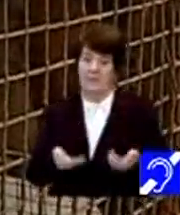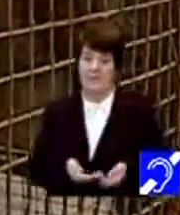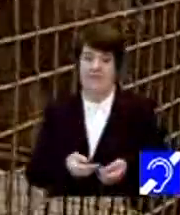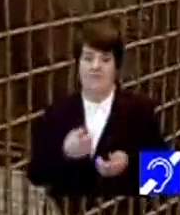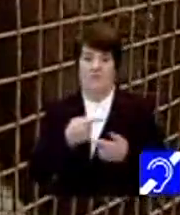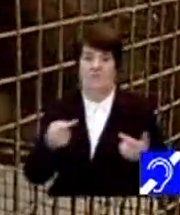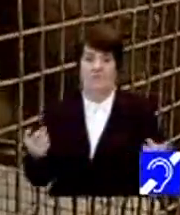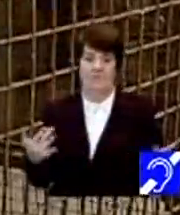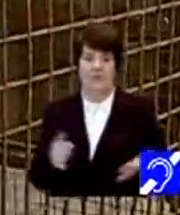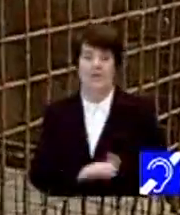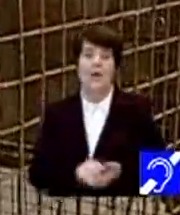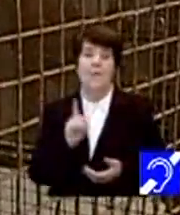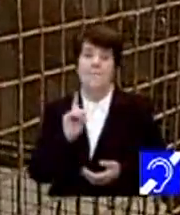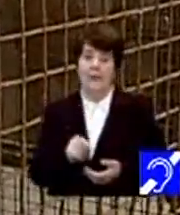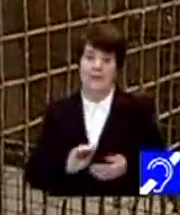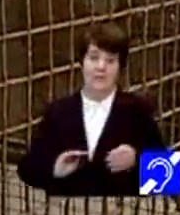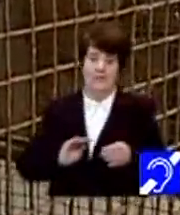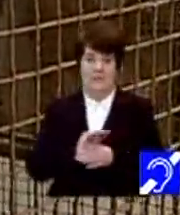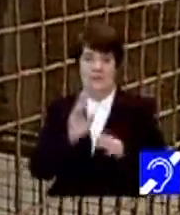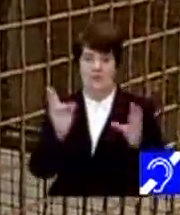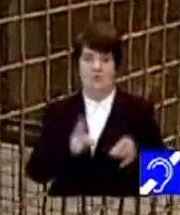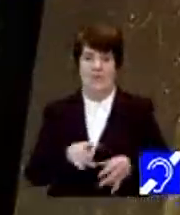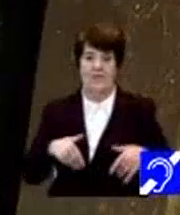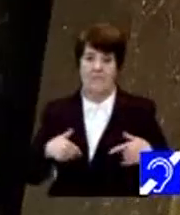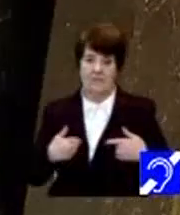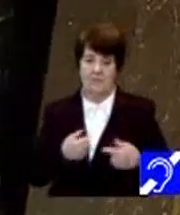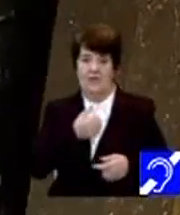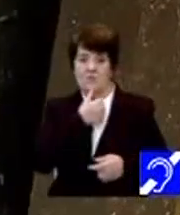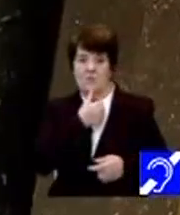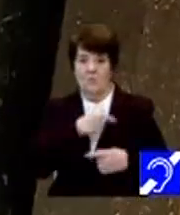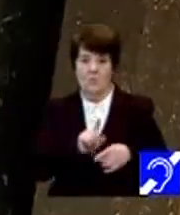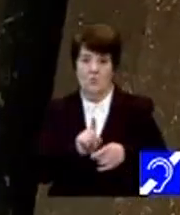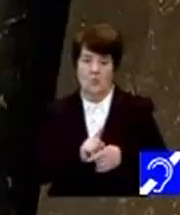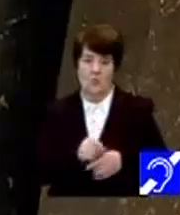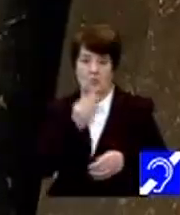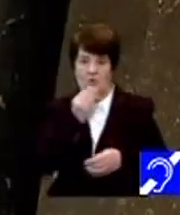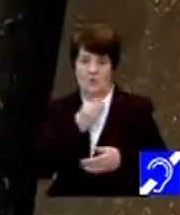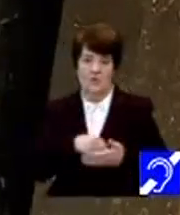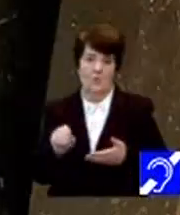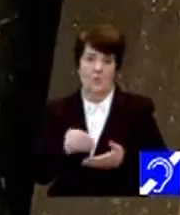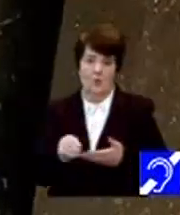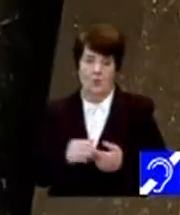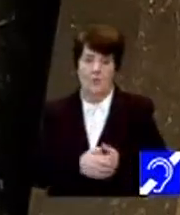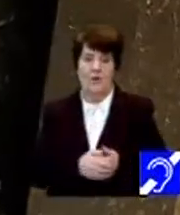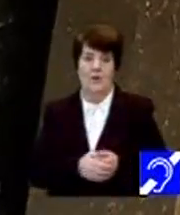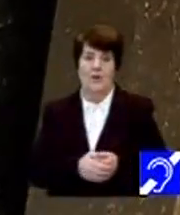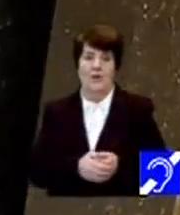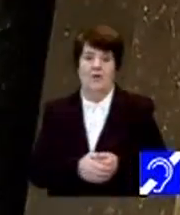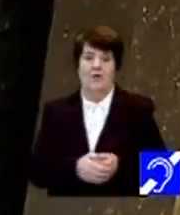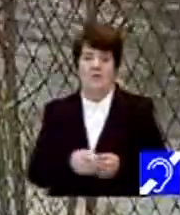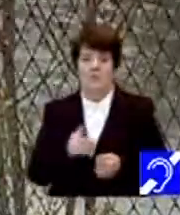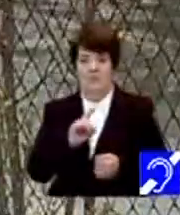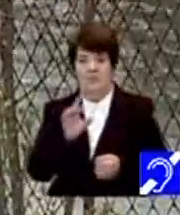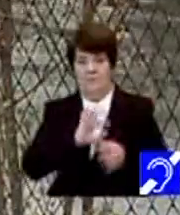vitamine și în elemente nutritive. Pentru a suplini necesarul de vitamine, noi încercăm totuși din hrană să-și procure vitaminele,